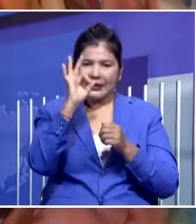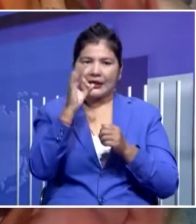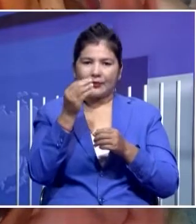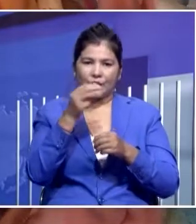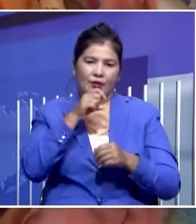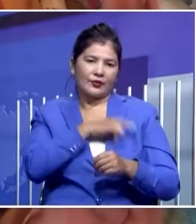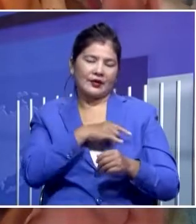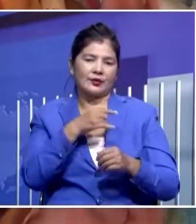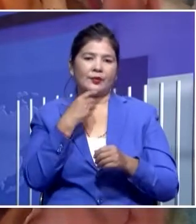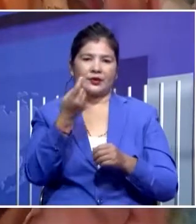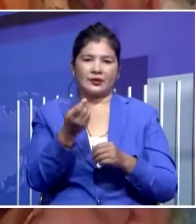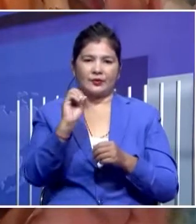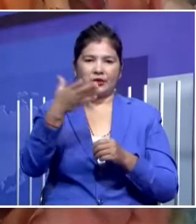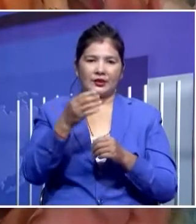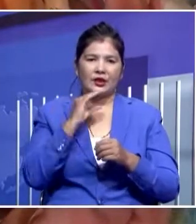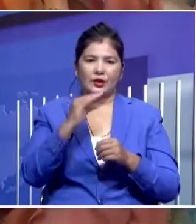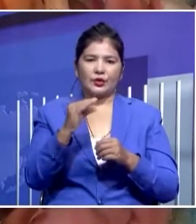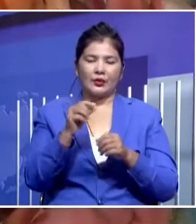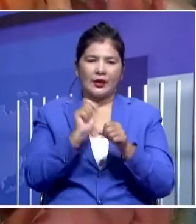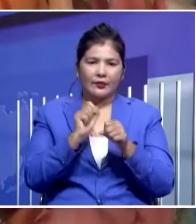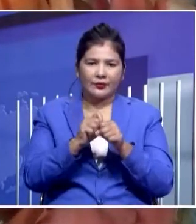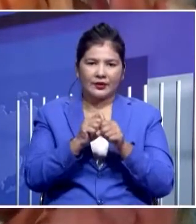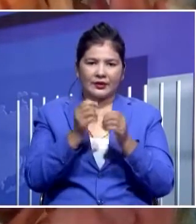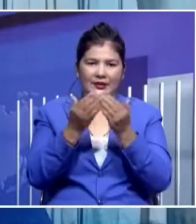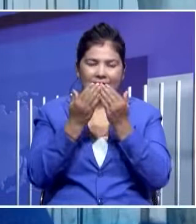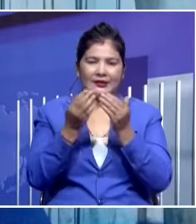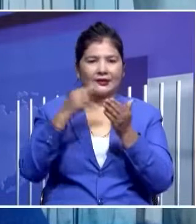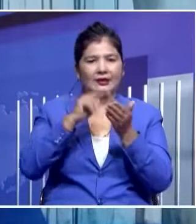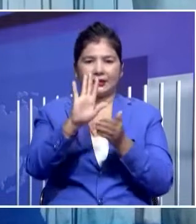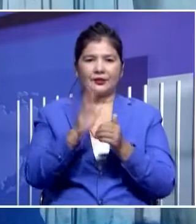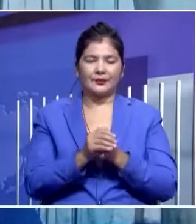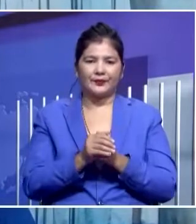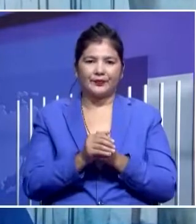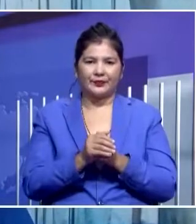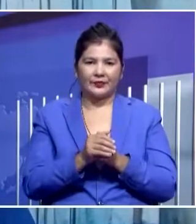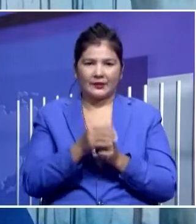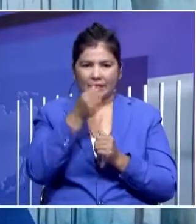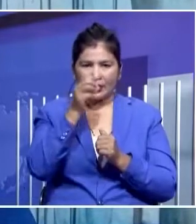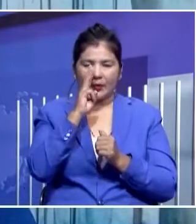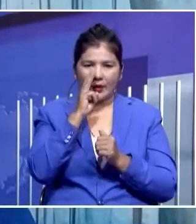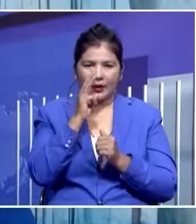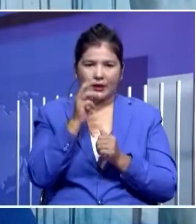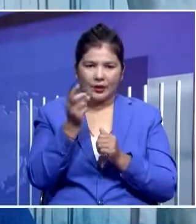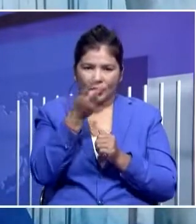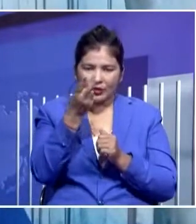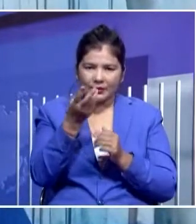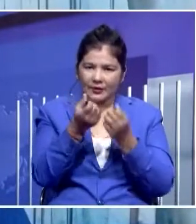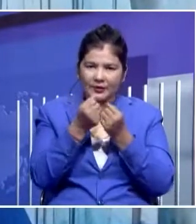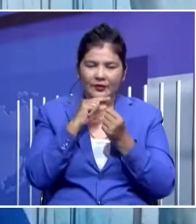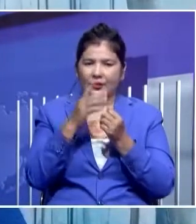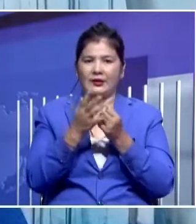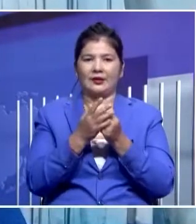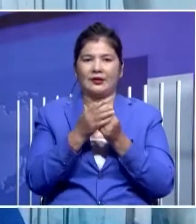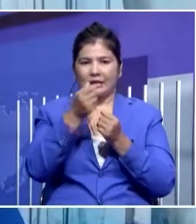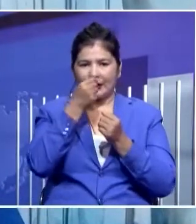हुने भएपछि पछिल्लो समय युवा पुस्ता पनि मूर्ति बनाउन सिक्न थालेका छन्। गाउँमा खोजल जाला नाइ मिलला, यहाँ खोजल कारिगर नाइ